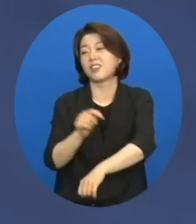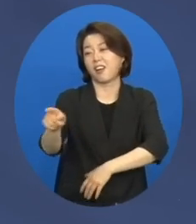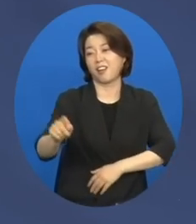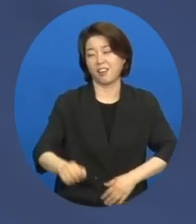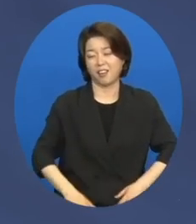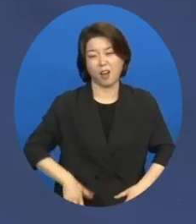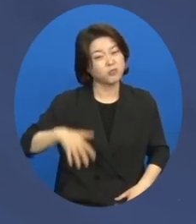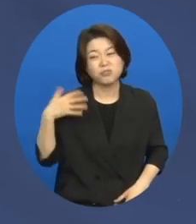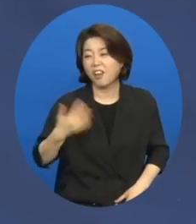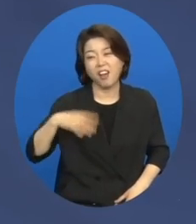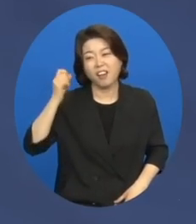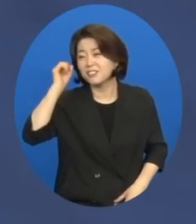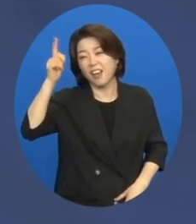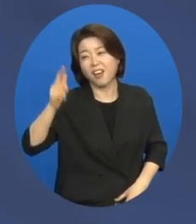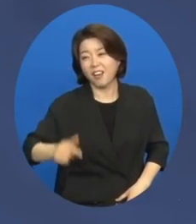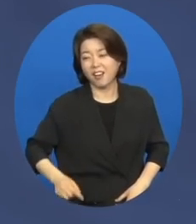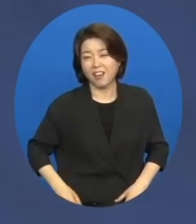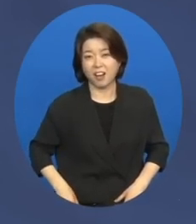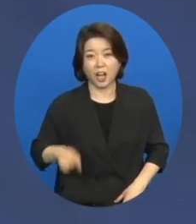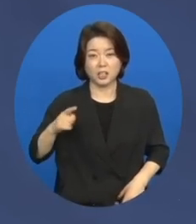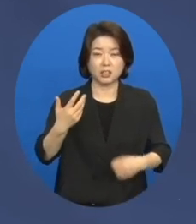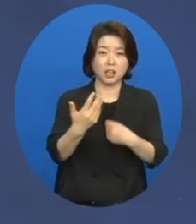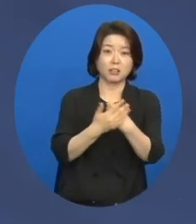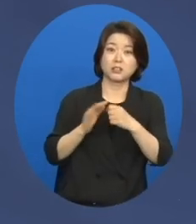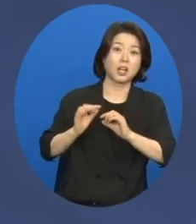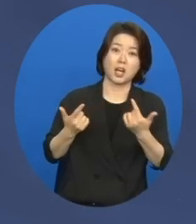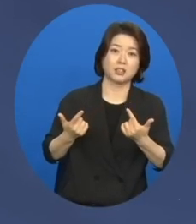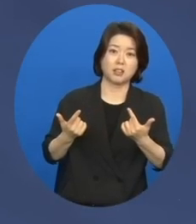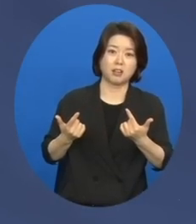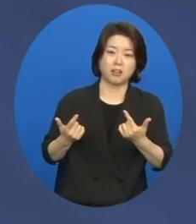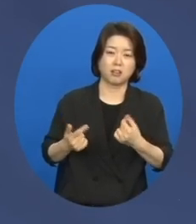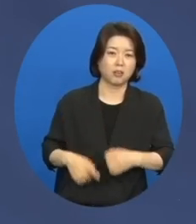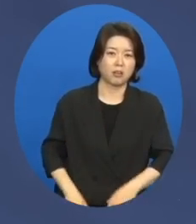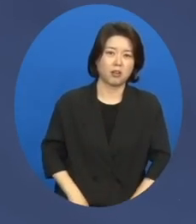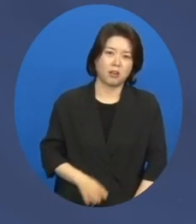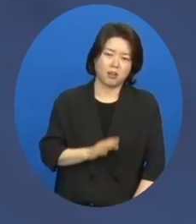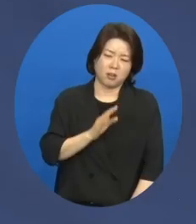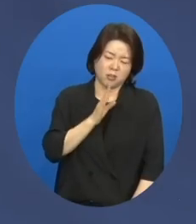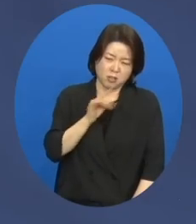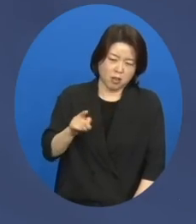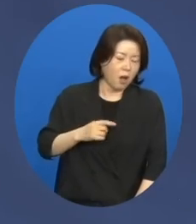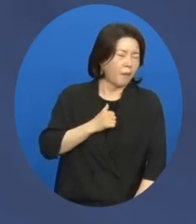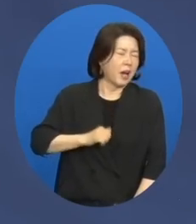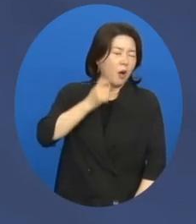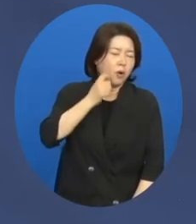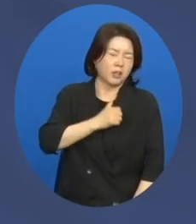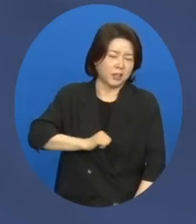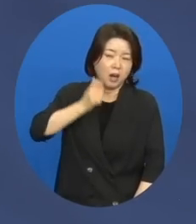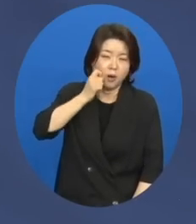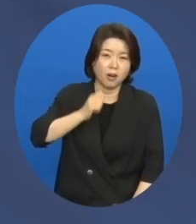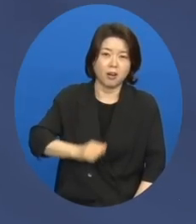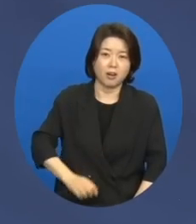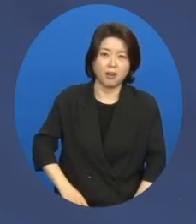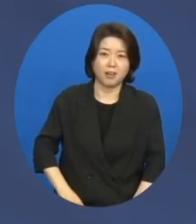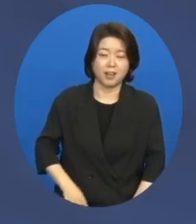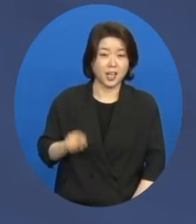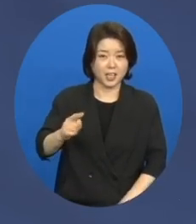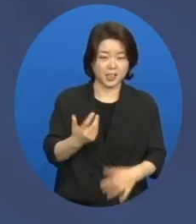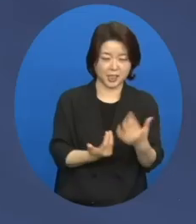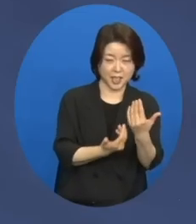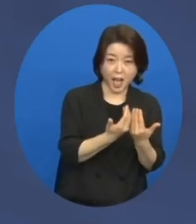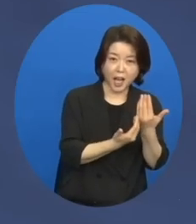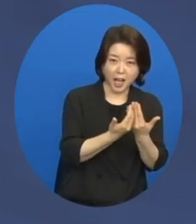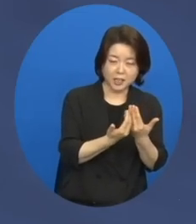진짜 대단하다. 막 그러면서 은혜가 되는 게 아니라 막 진짜 너무너무 못 견디겠는 거예요. 이렇게